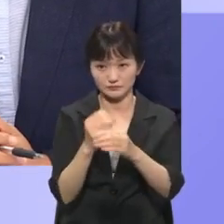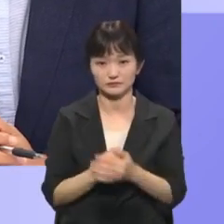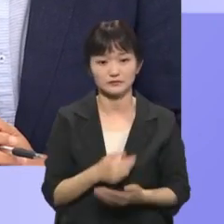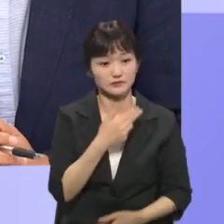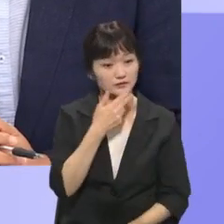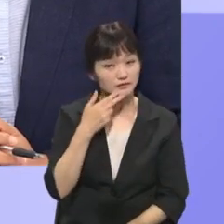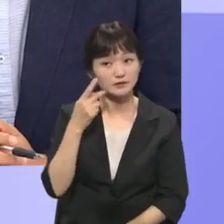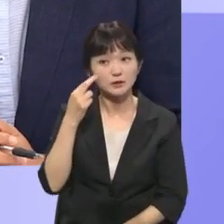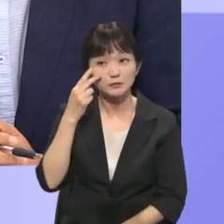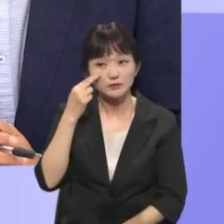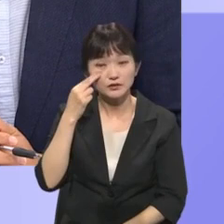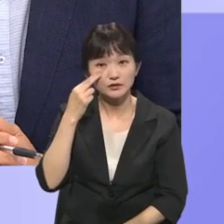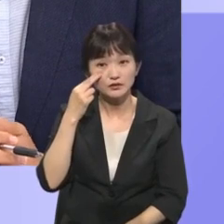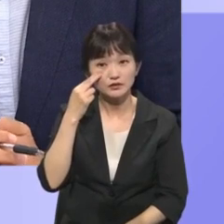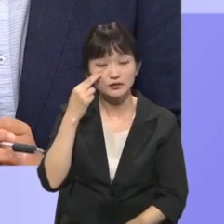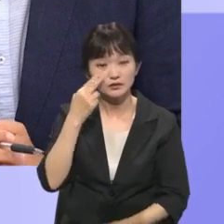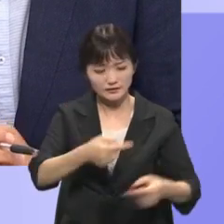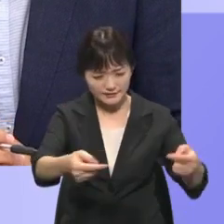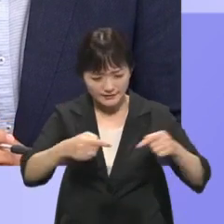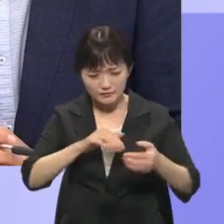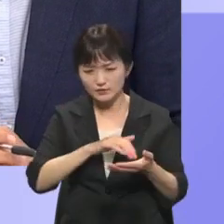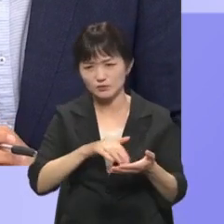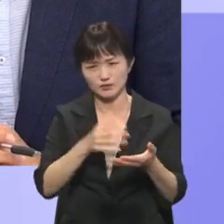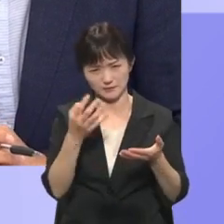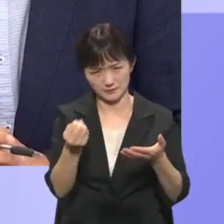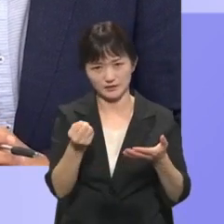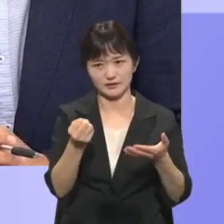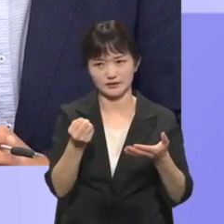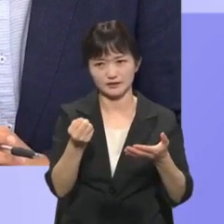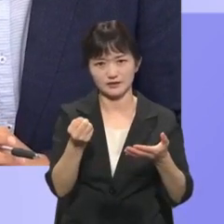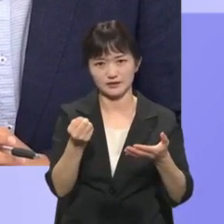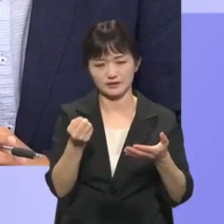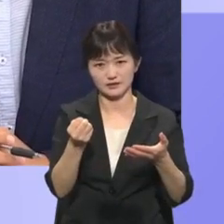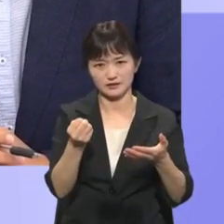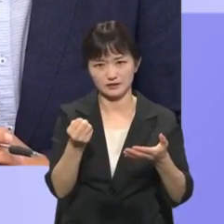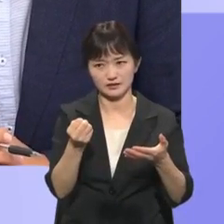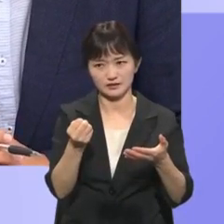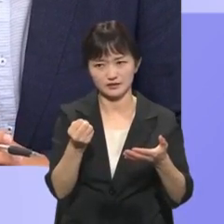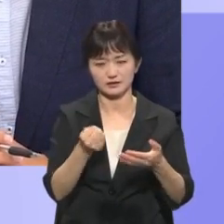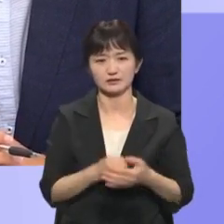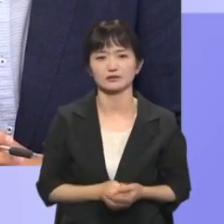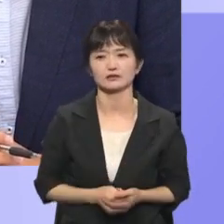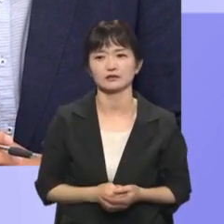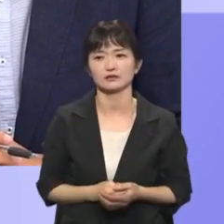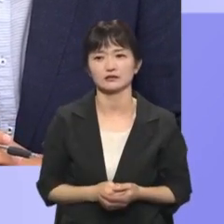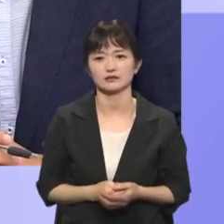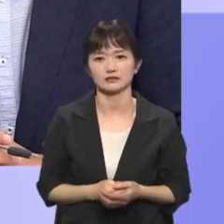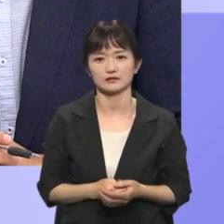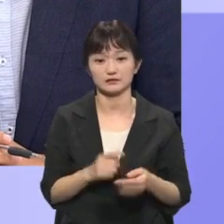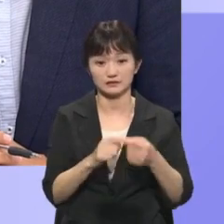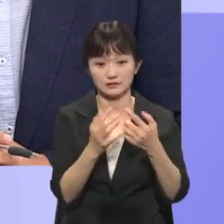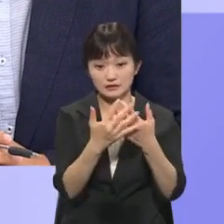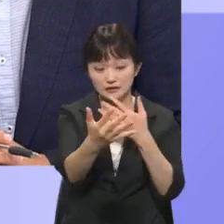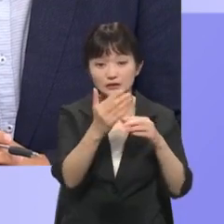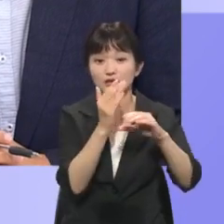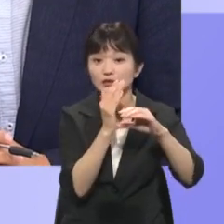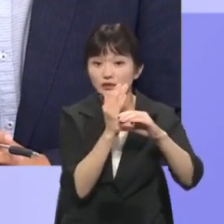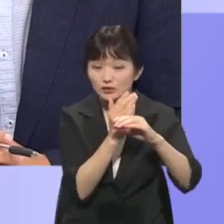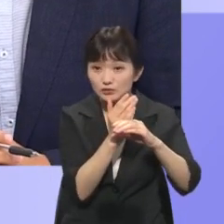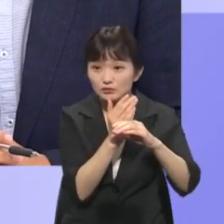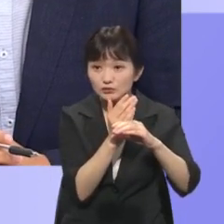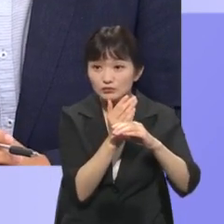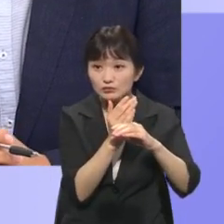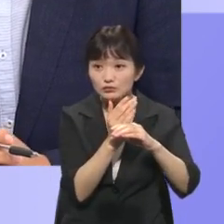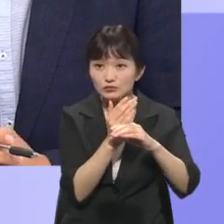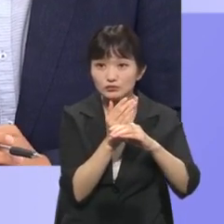그 규모가 가장 많이 참석한 영국군이었잖아요 중간에 나가 퇴영한 이유도 사실은 그렇게 뭐